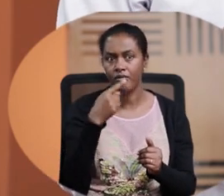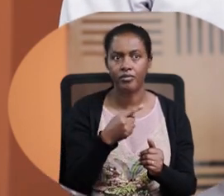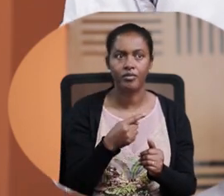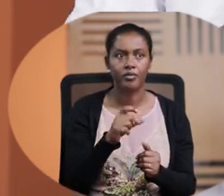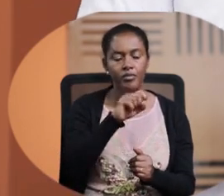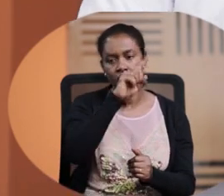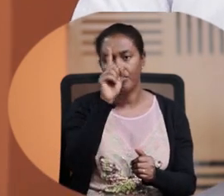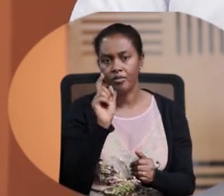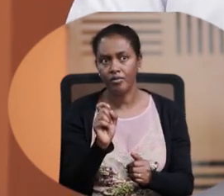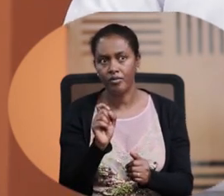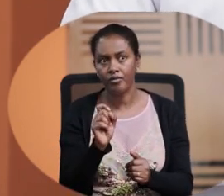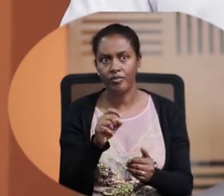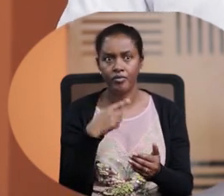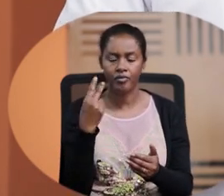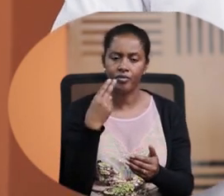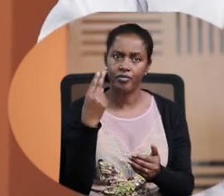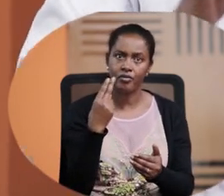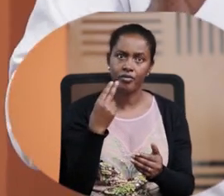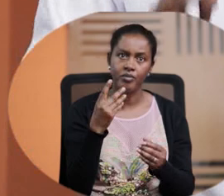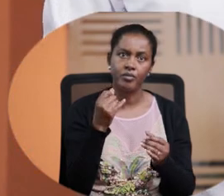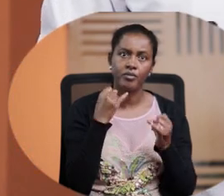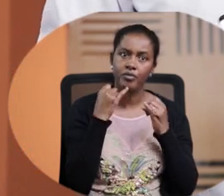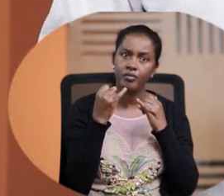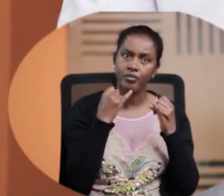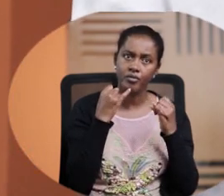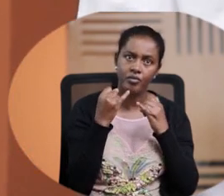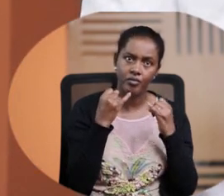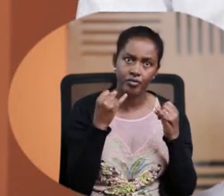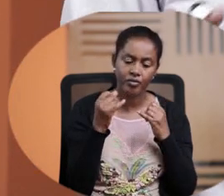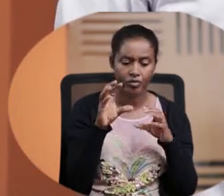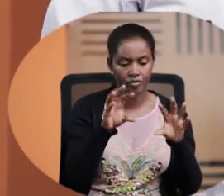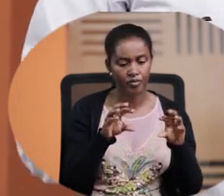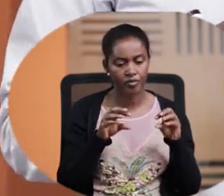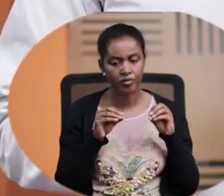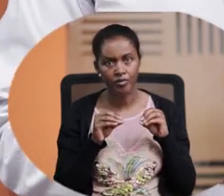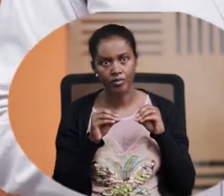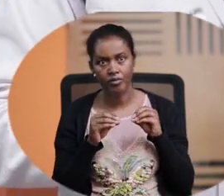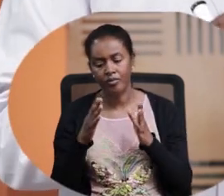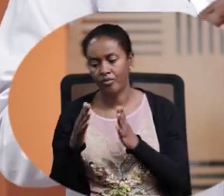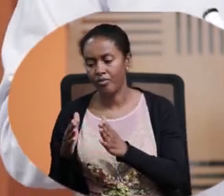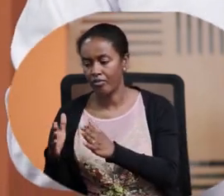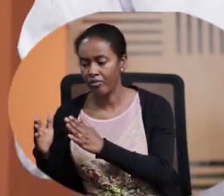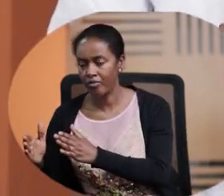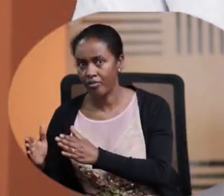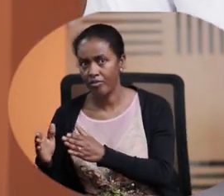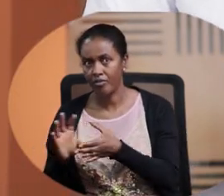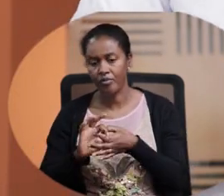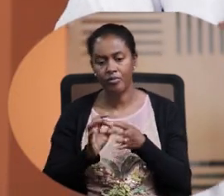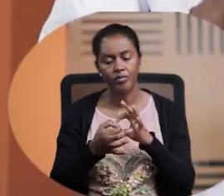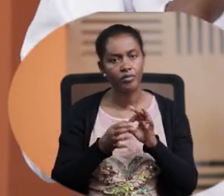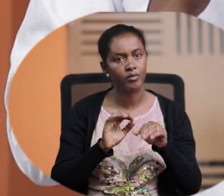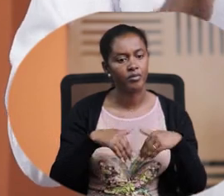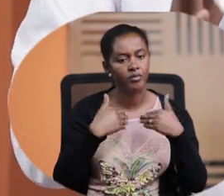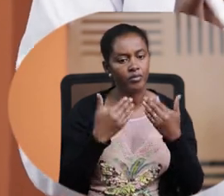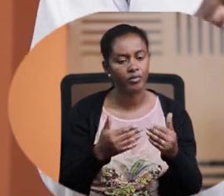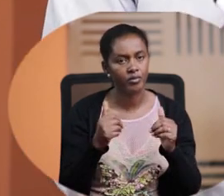kana gargaramne odefanno funaname qindaef hika kennu ni dandamacha hika kennu ni dandam okanimo odefanno kun